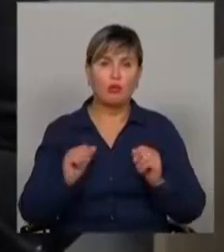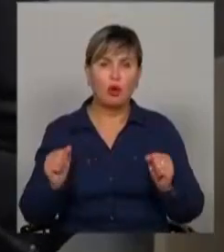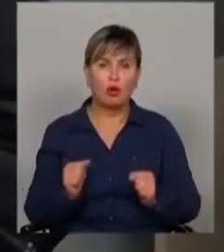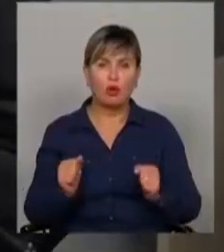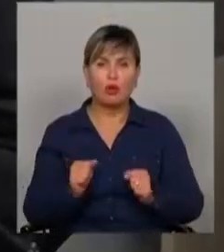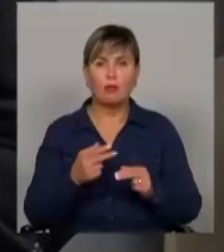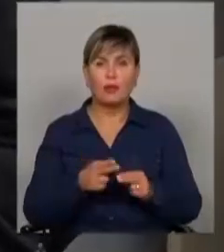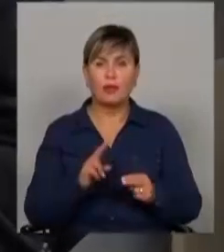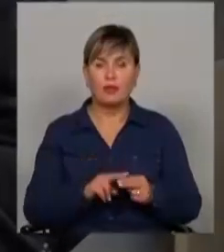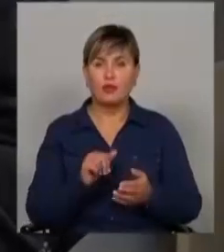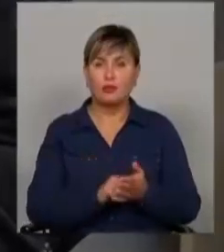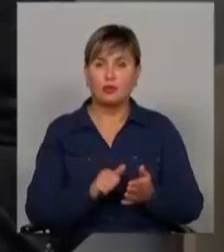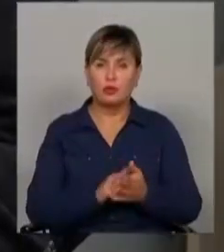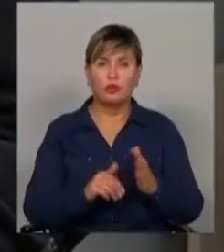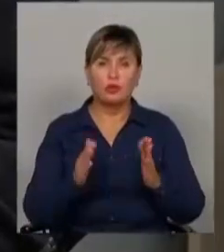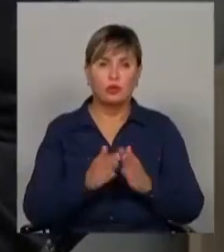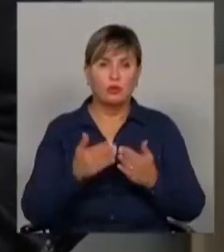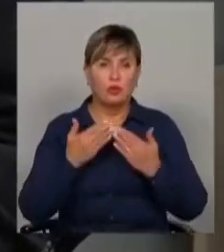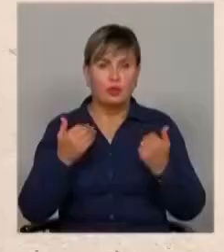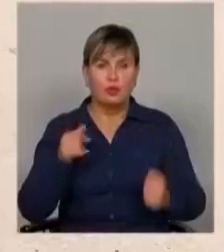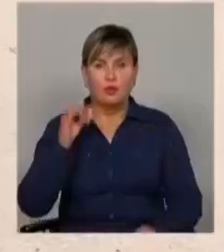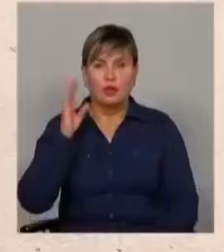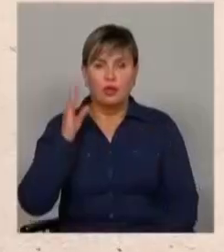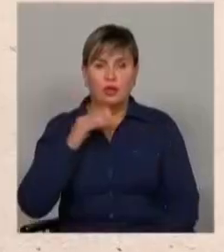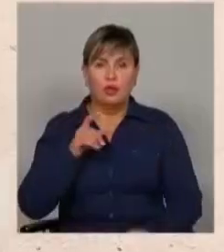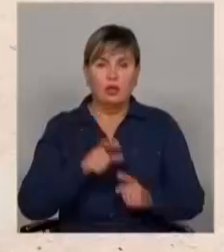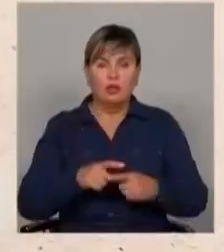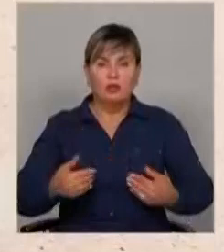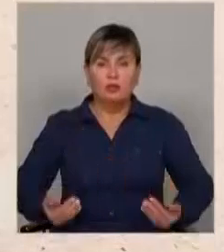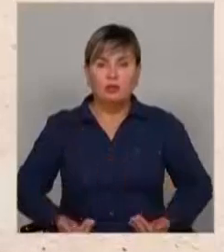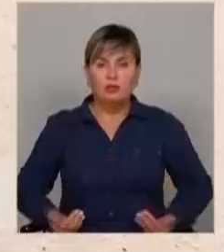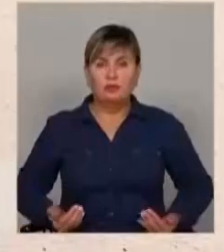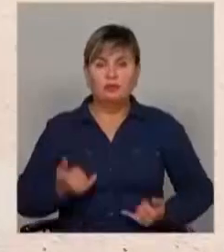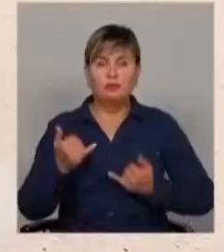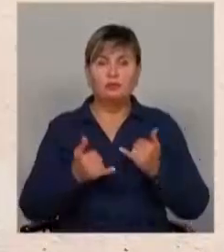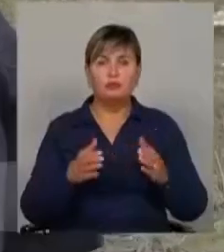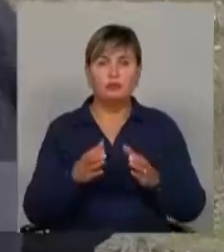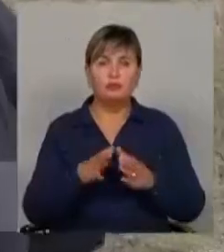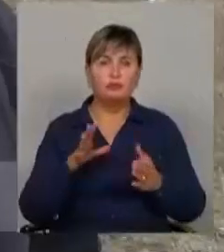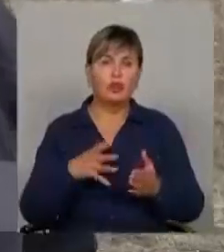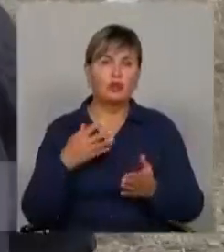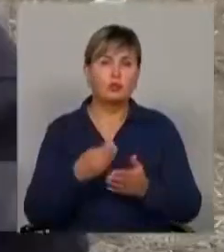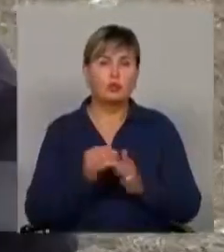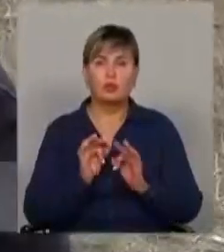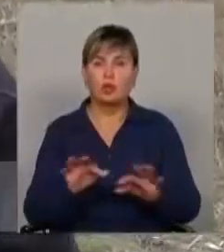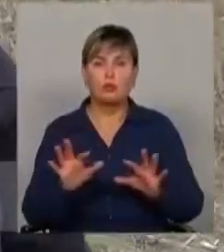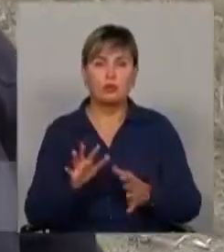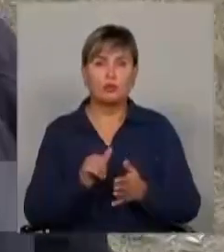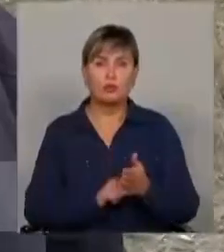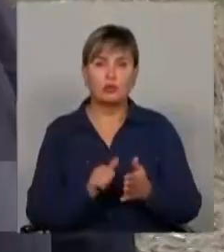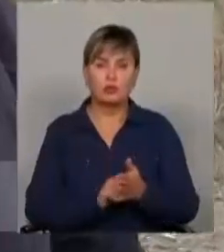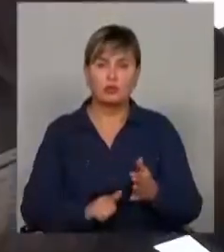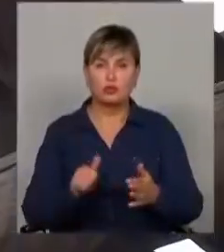По этой же причине дома отсутствует и вода. По словам жителей, обслуживающая компания до сих пор не объясняла причину